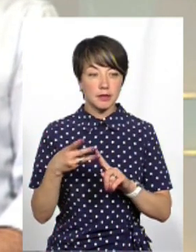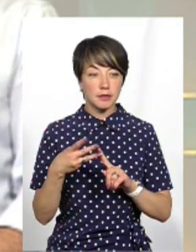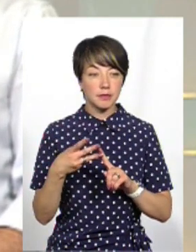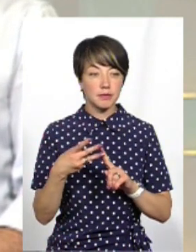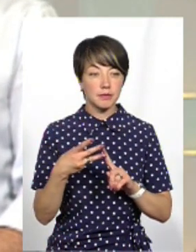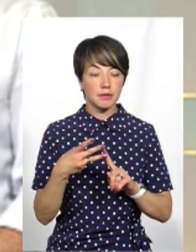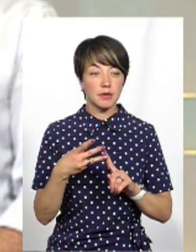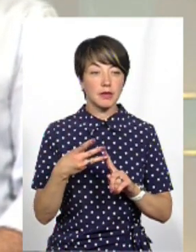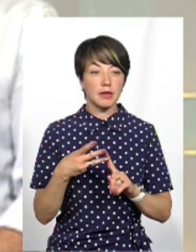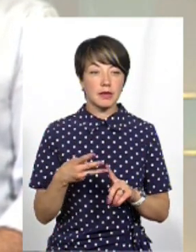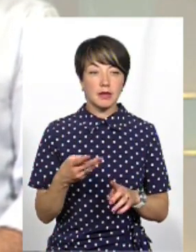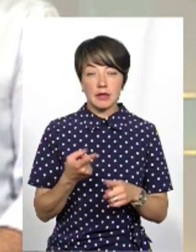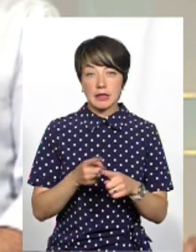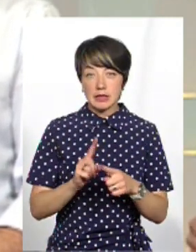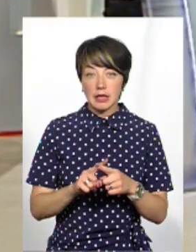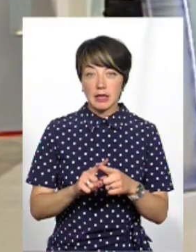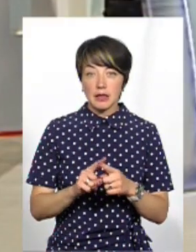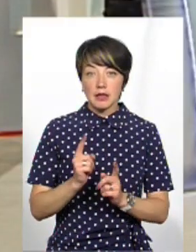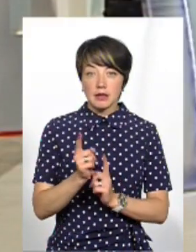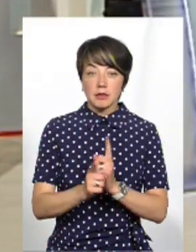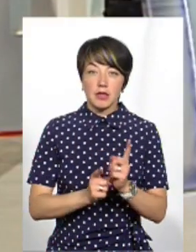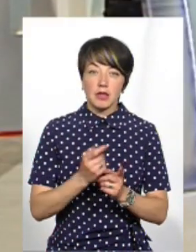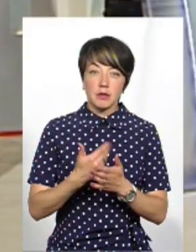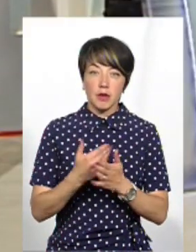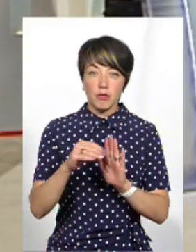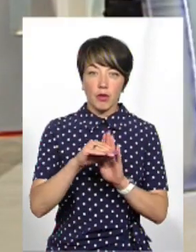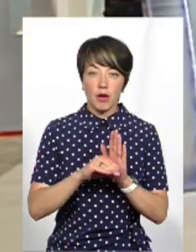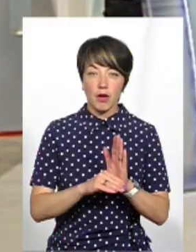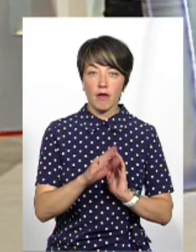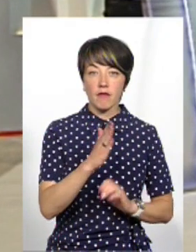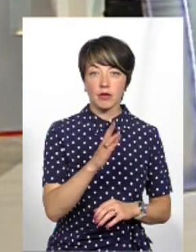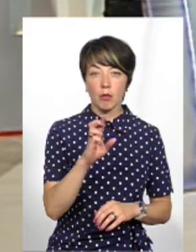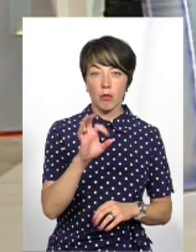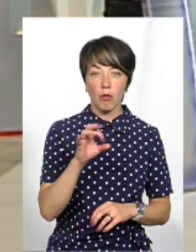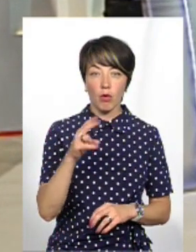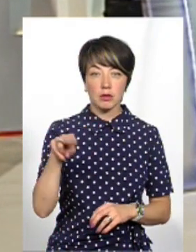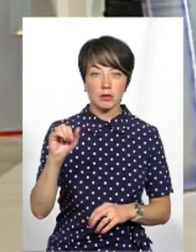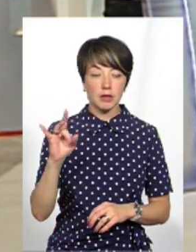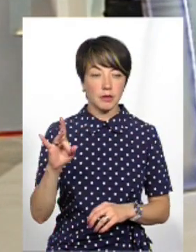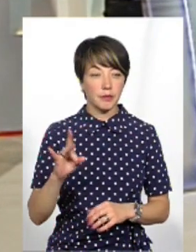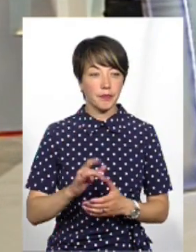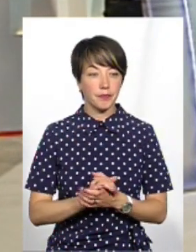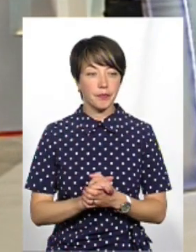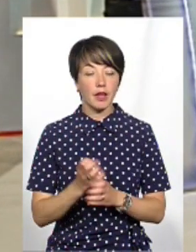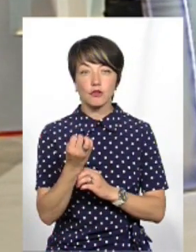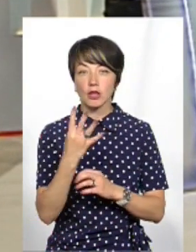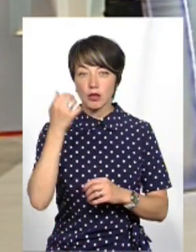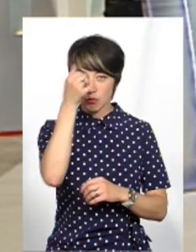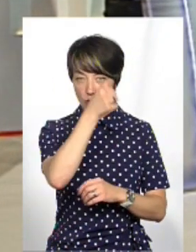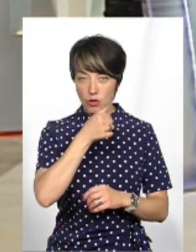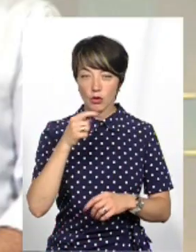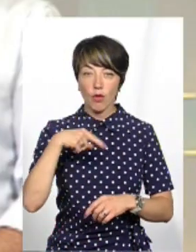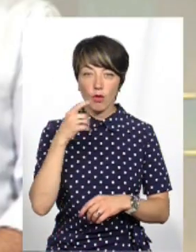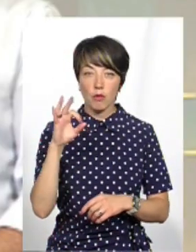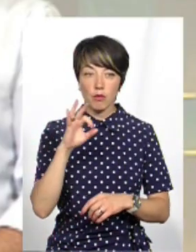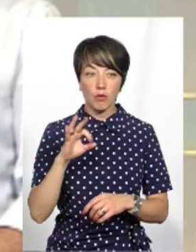якраз, власне, ця риторика і змінилась в програмі, наприклад, і Віктора Васильовича Бондаря. В 2014 році ми